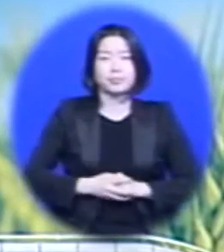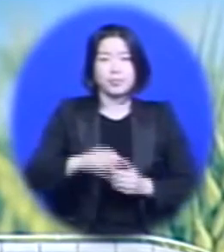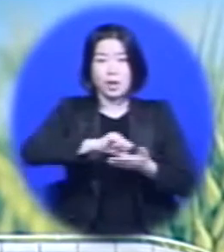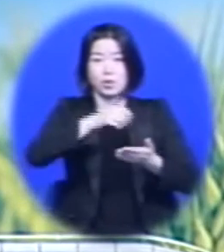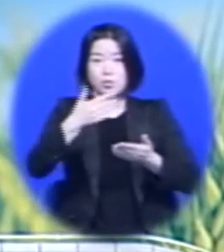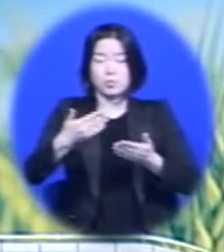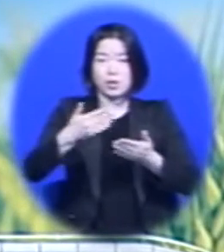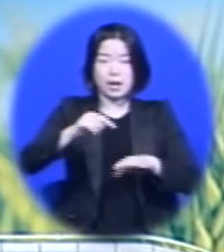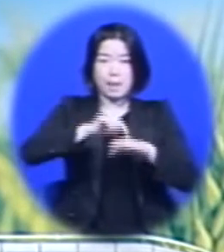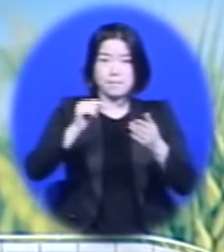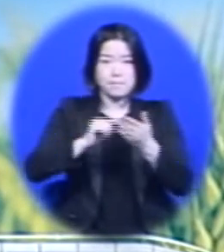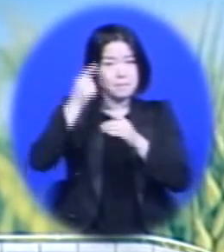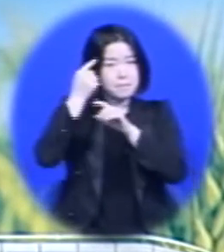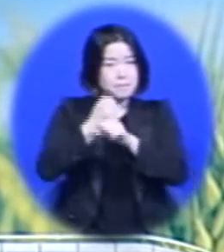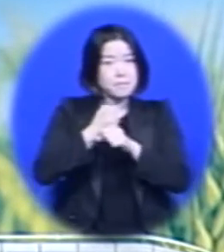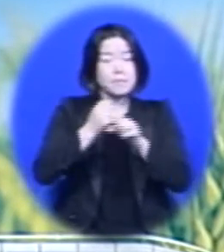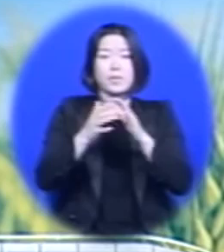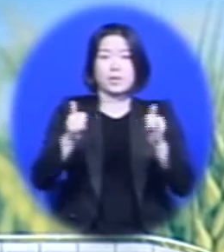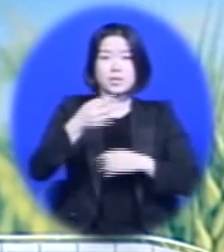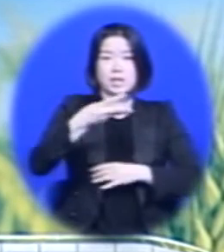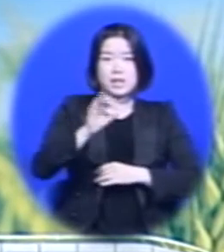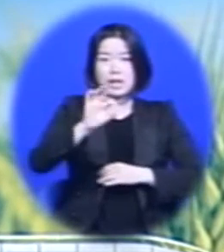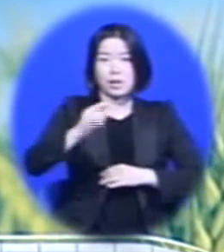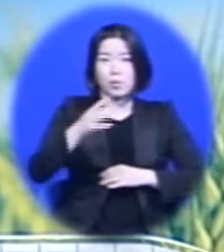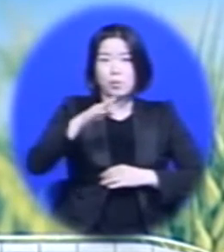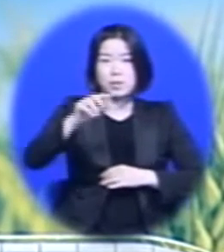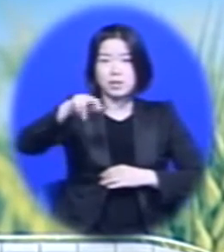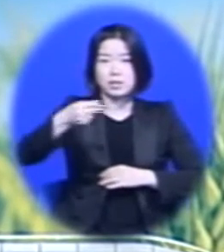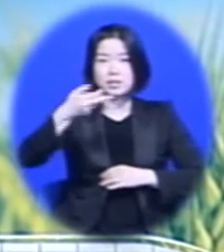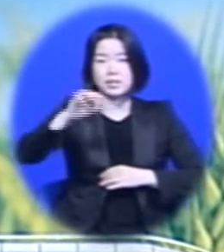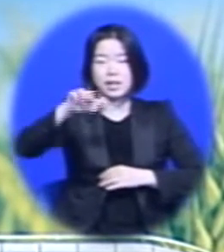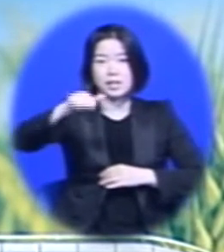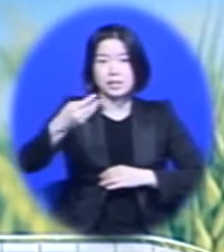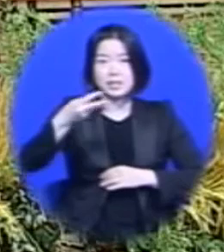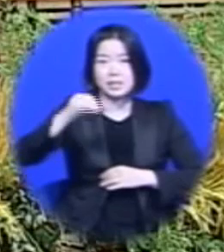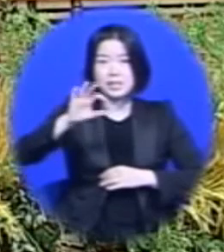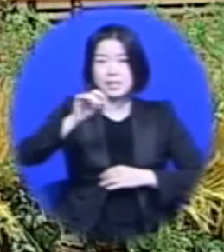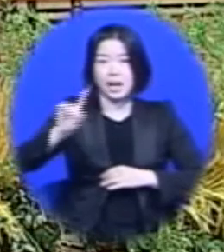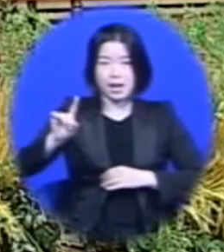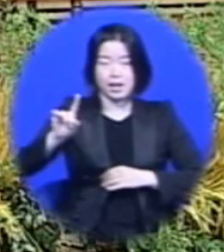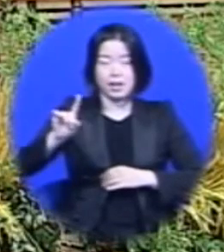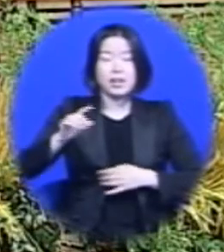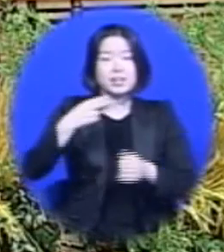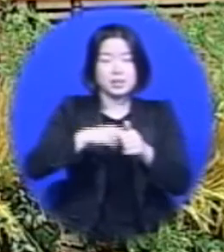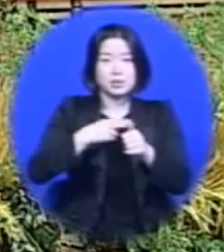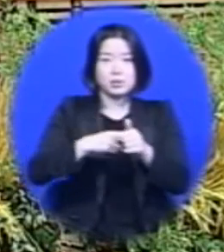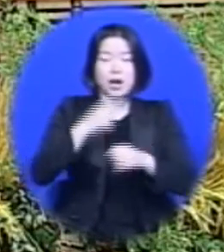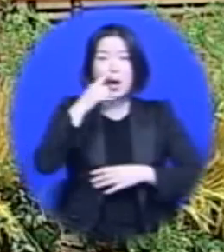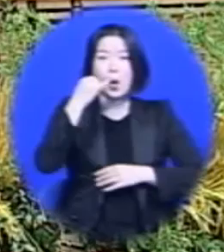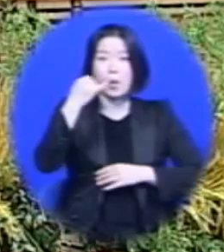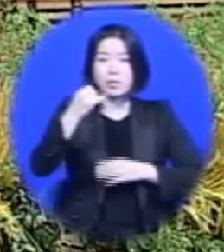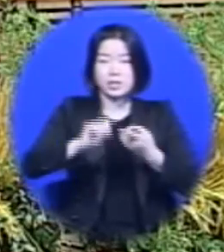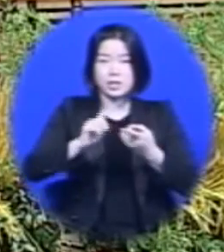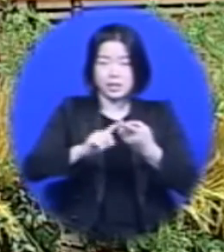유명한 심리학자죠. 레오 버스카글리아 교수가 그 어머니에 대한 이야기를 한 적이 있습니다. 그책